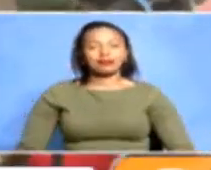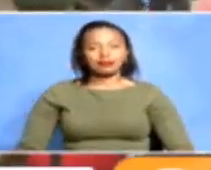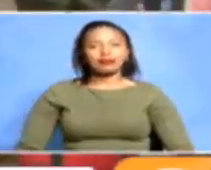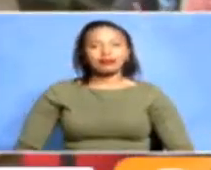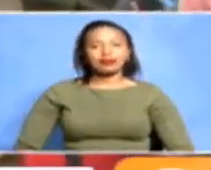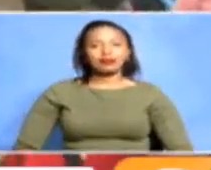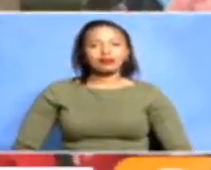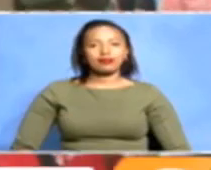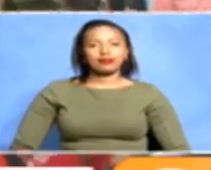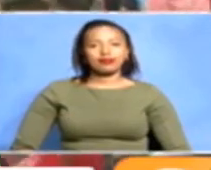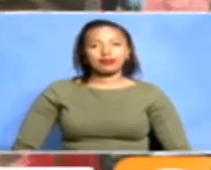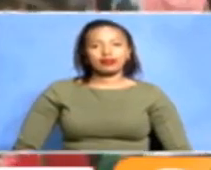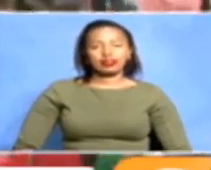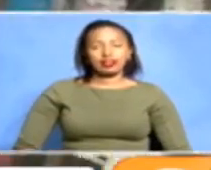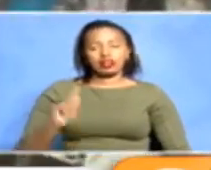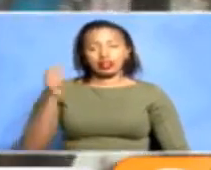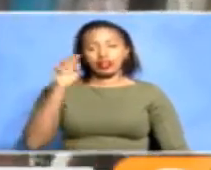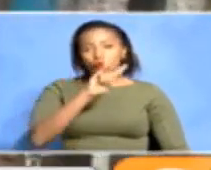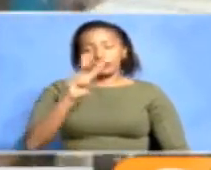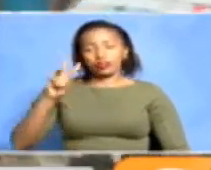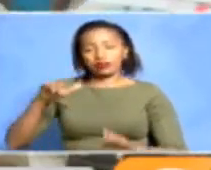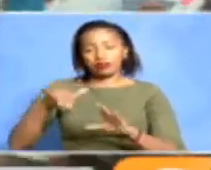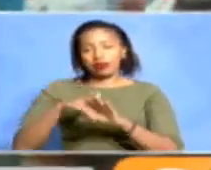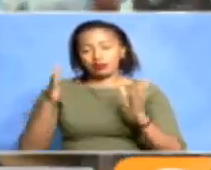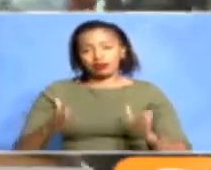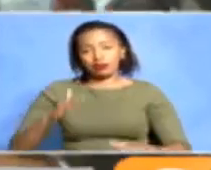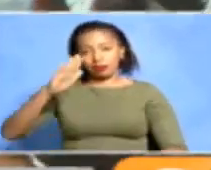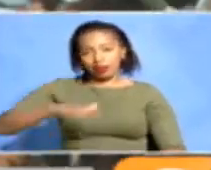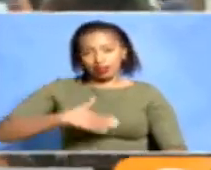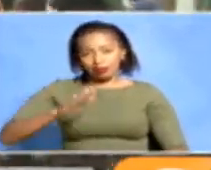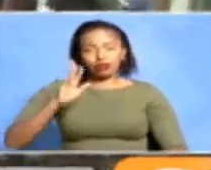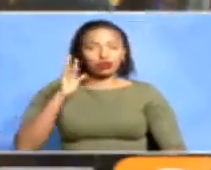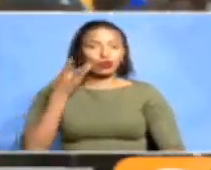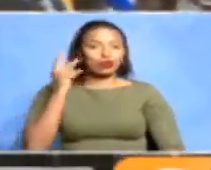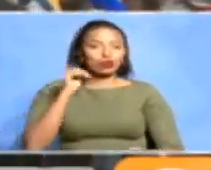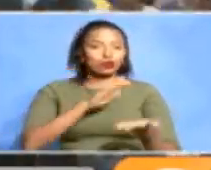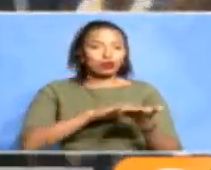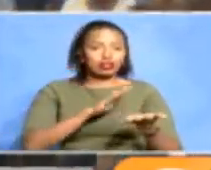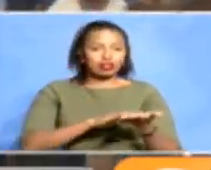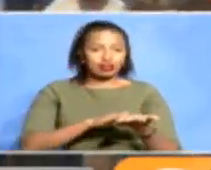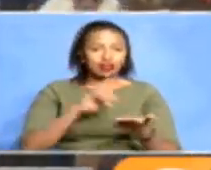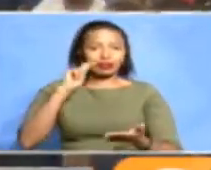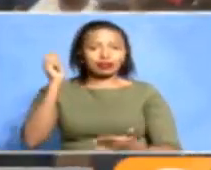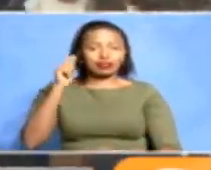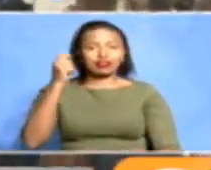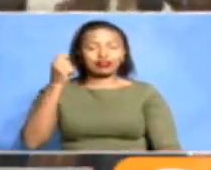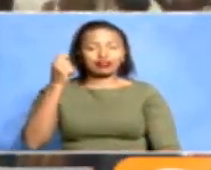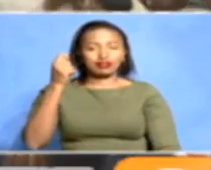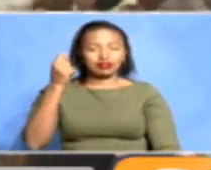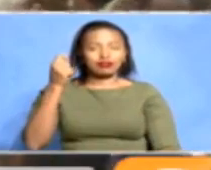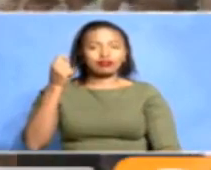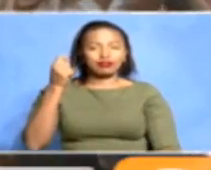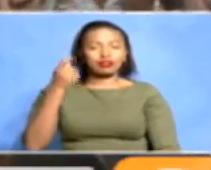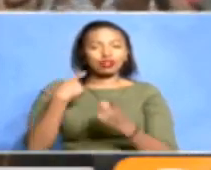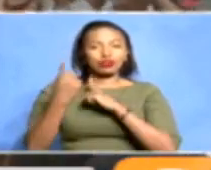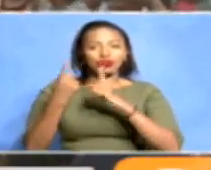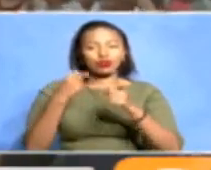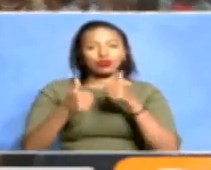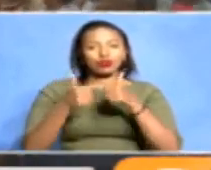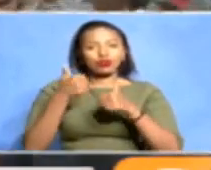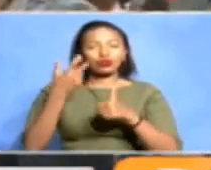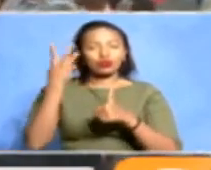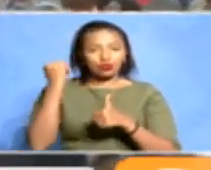Kipkelion West Member of Parliament was making reference to remarks by President Kenyatta that were interpreted to mean that his peak